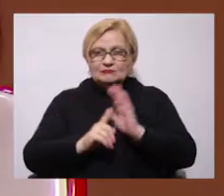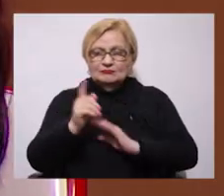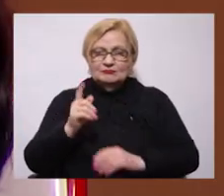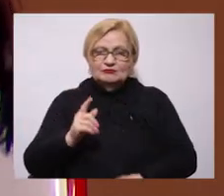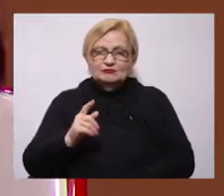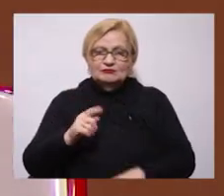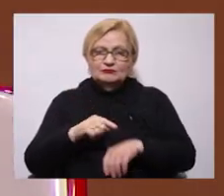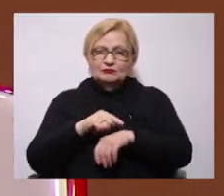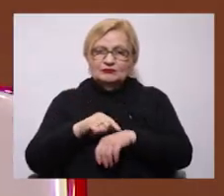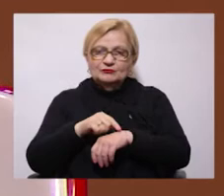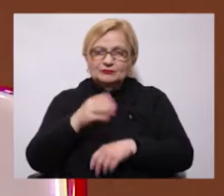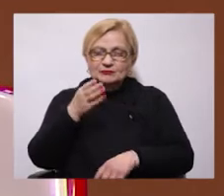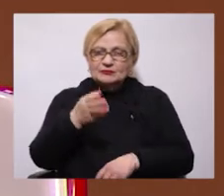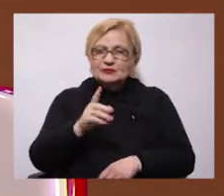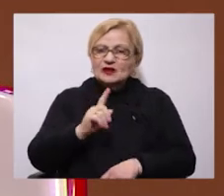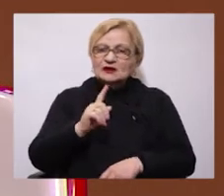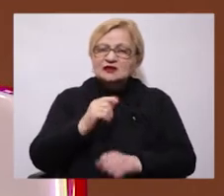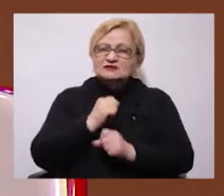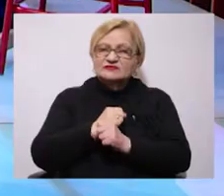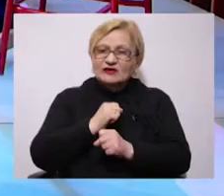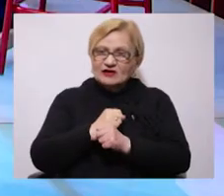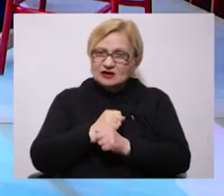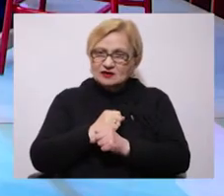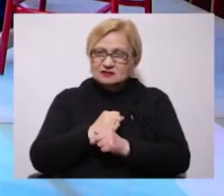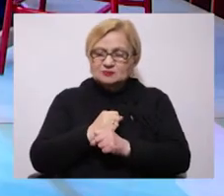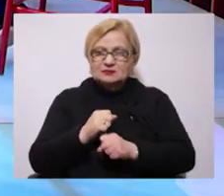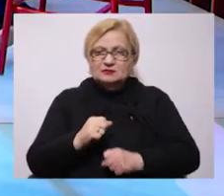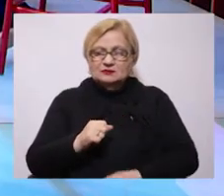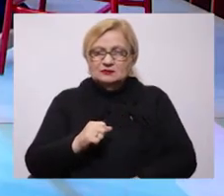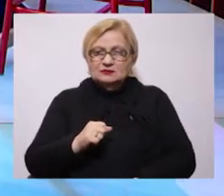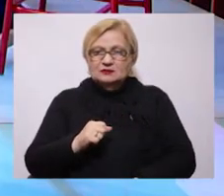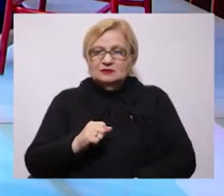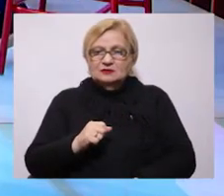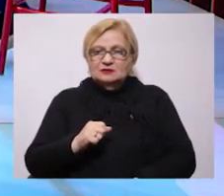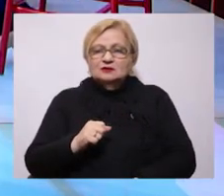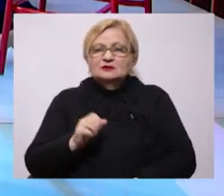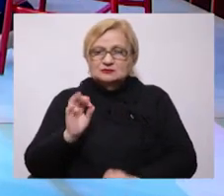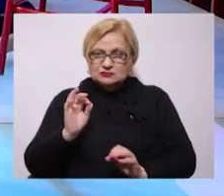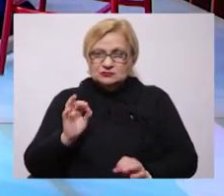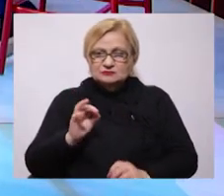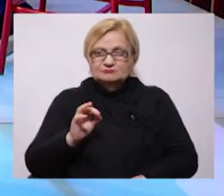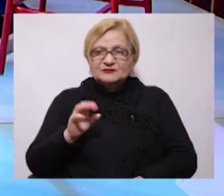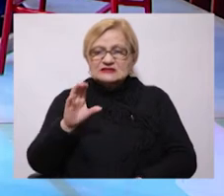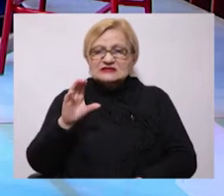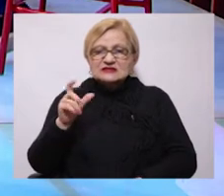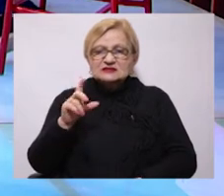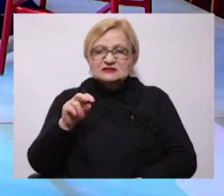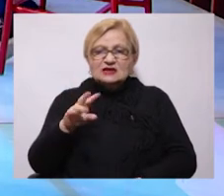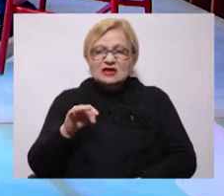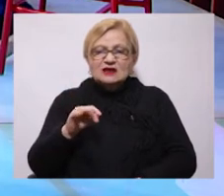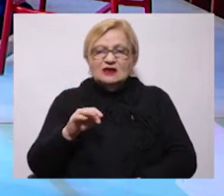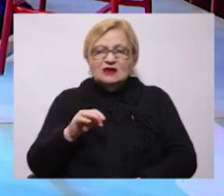გისმენ? ზენ რას ვაკეთებთ? რას ვაკეთებთ? კი ბატონო, მიღებულია. სესილი,